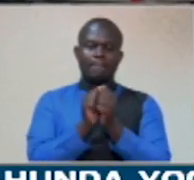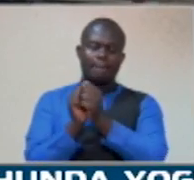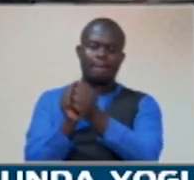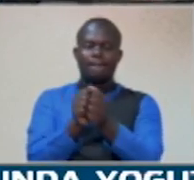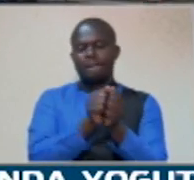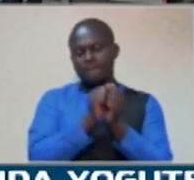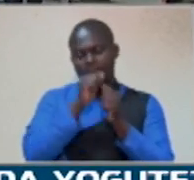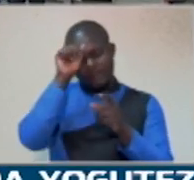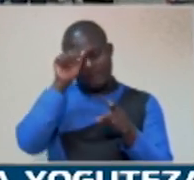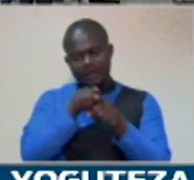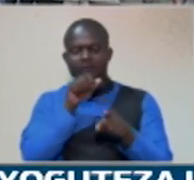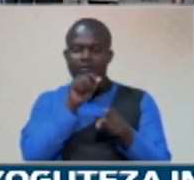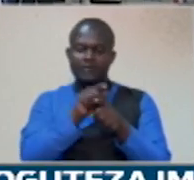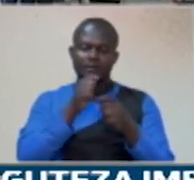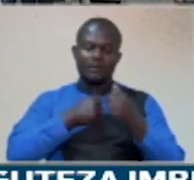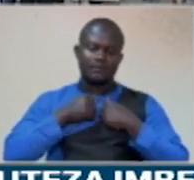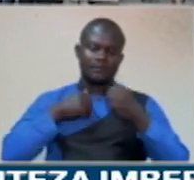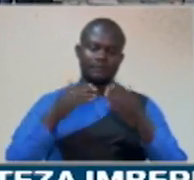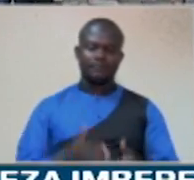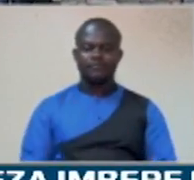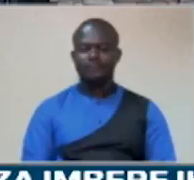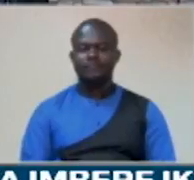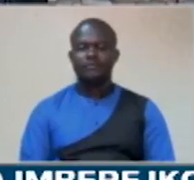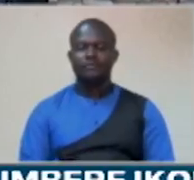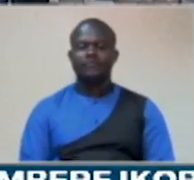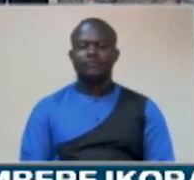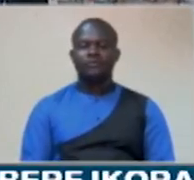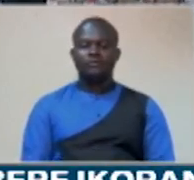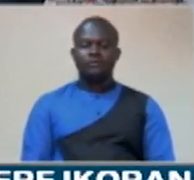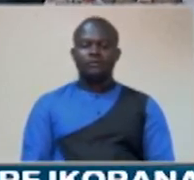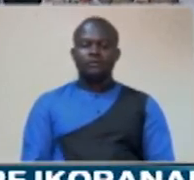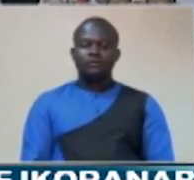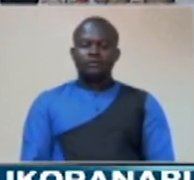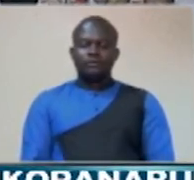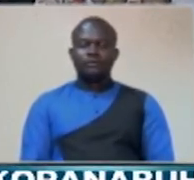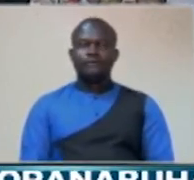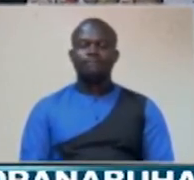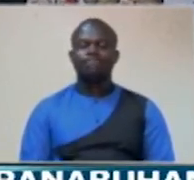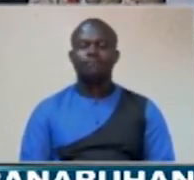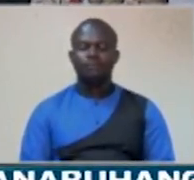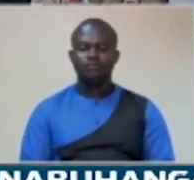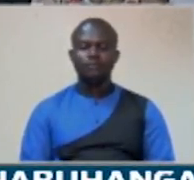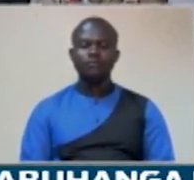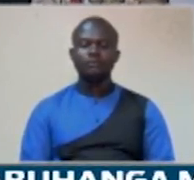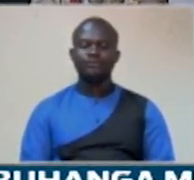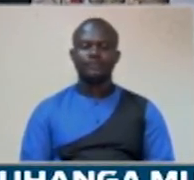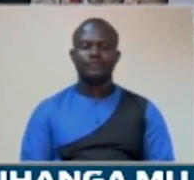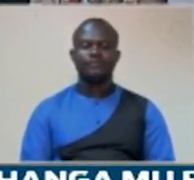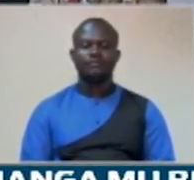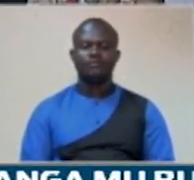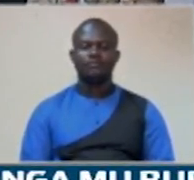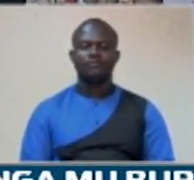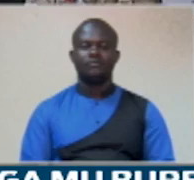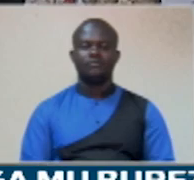n'abavandimwe b'Abanyarwanda. To help our brothers and sisters in Rwanda and to show our